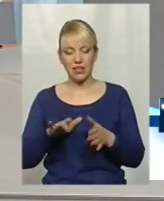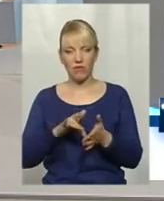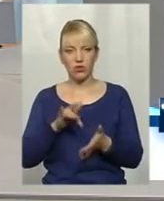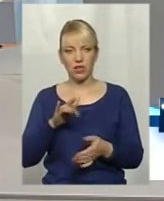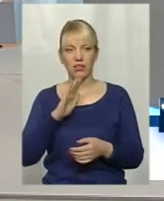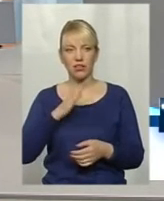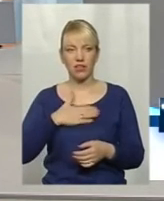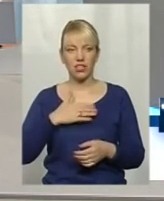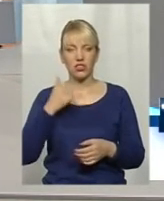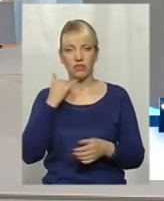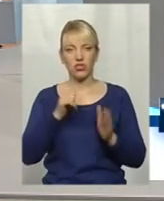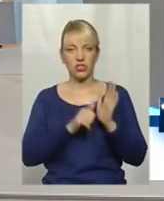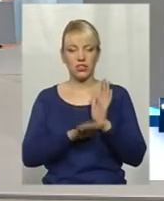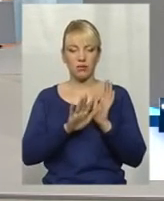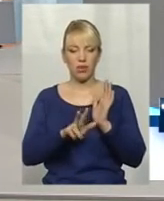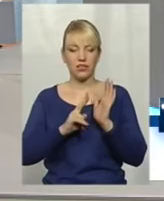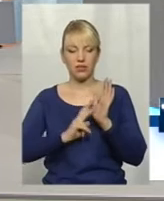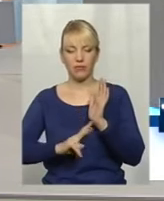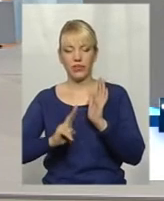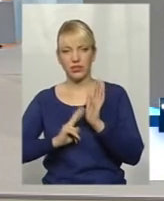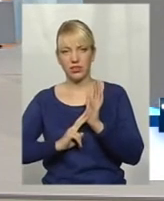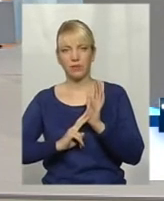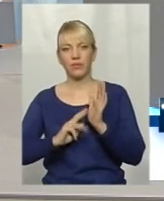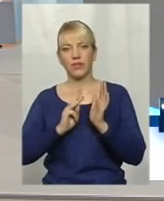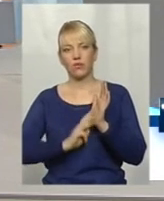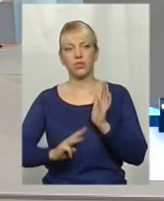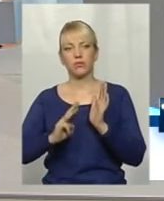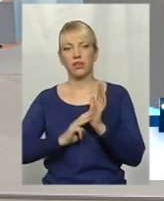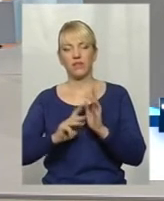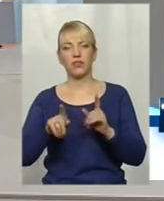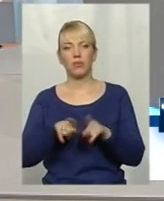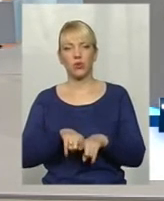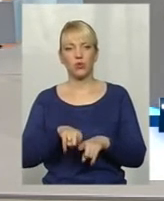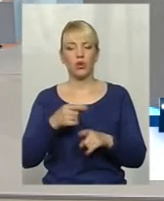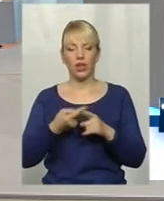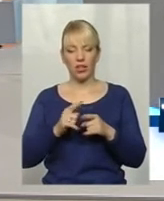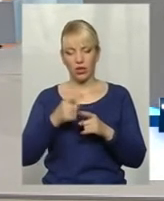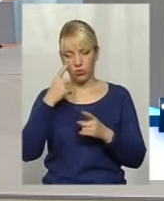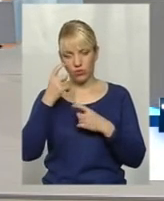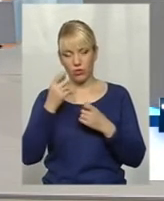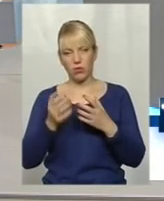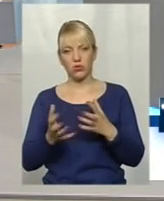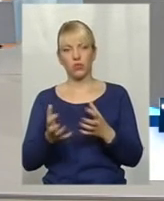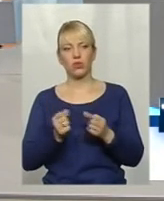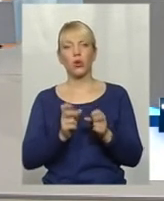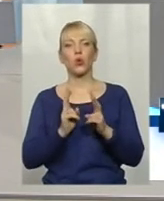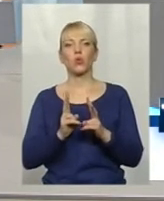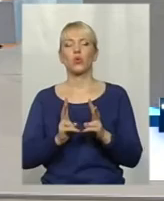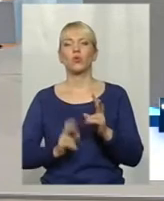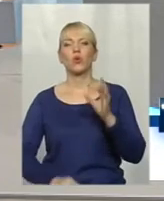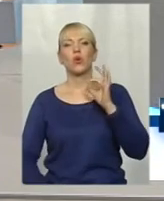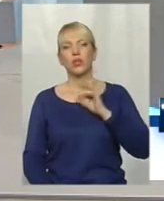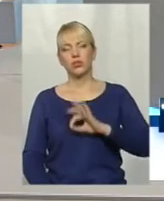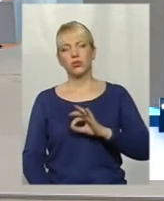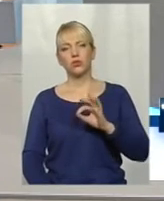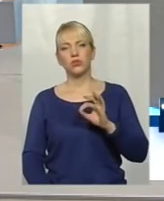наш телефон 65 77 88, можна таку інформацію отримати. Хто користується, ви говорили